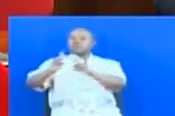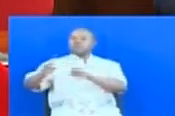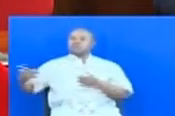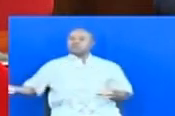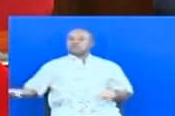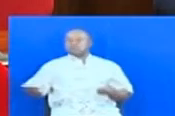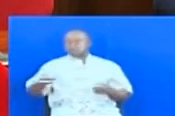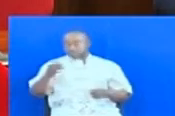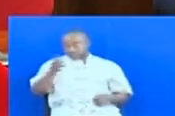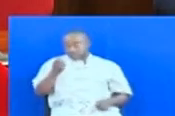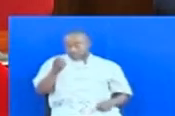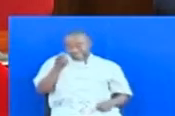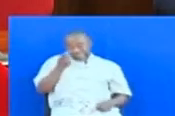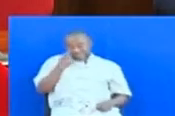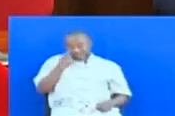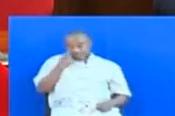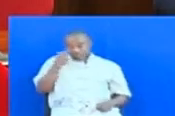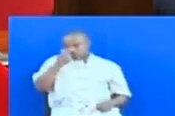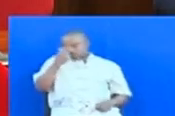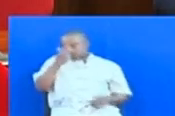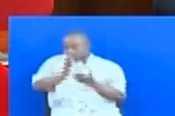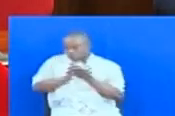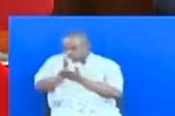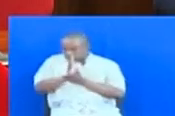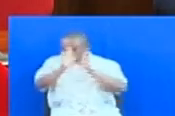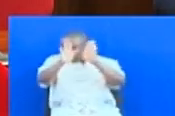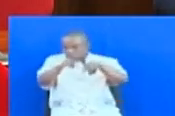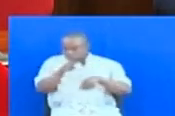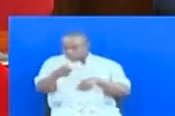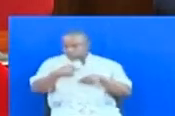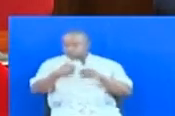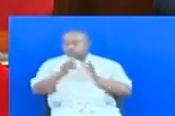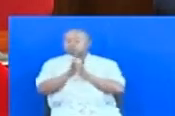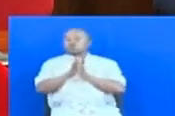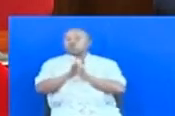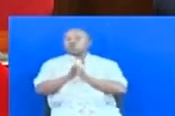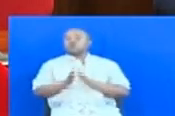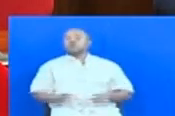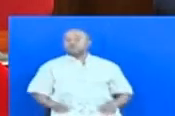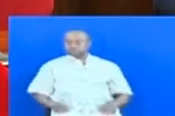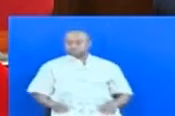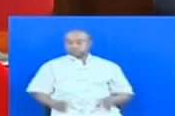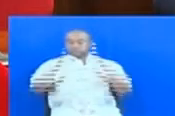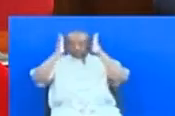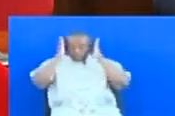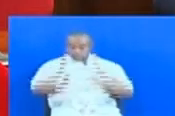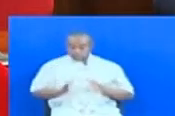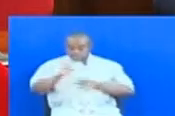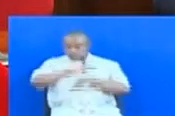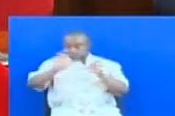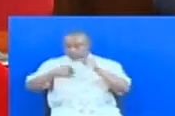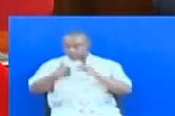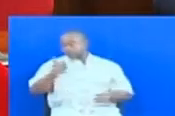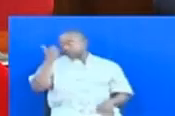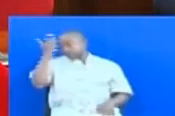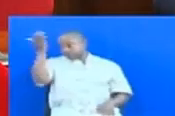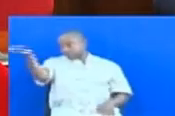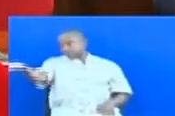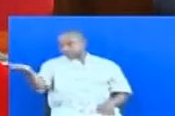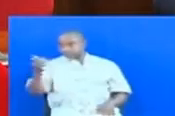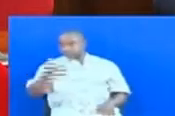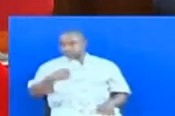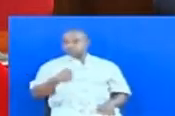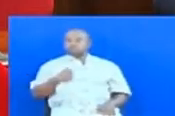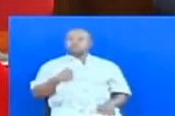la Watanzania kupitia bunge la kutukufu, tunamshukuru sana. Mheshimiwa naibu spika, nianze, kuna hoja